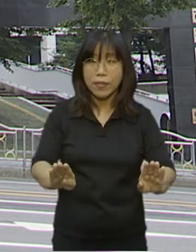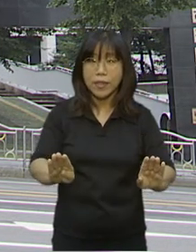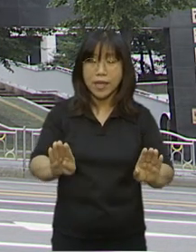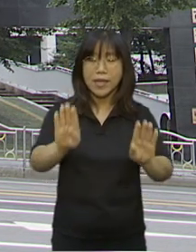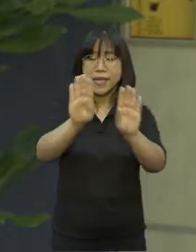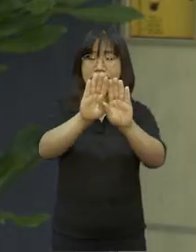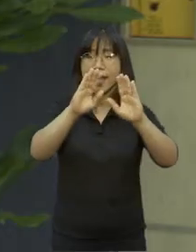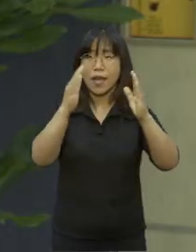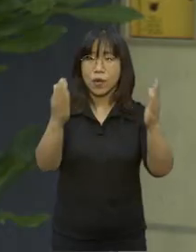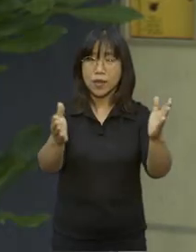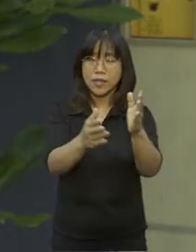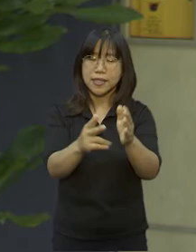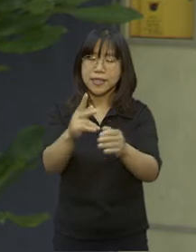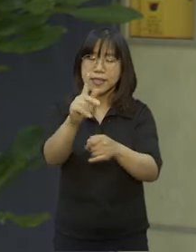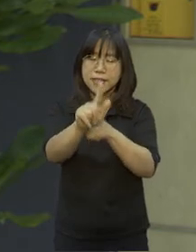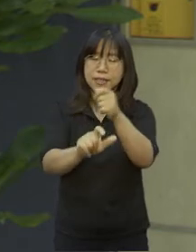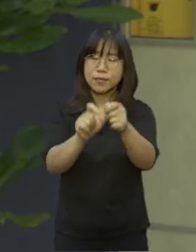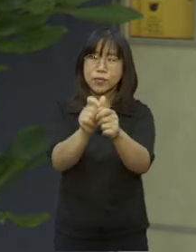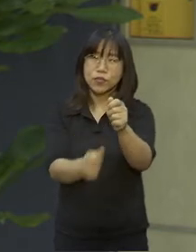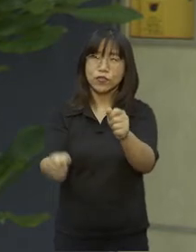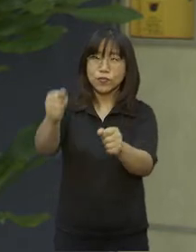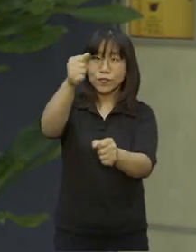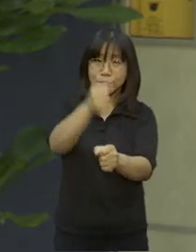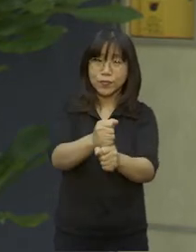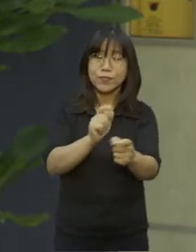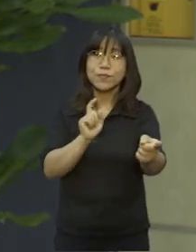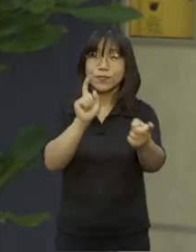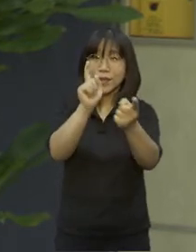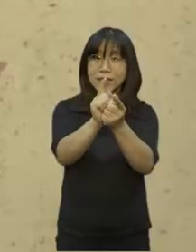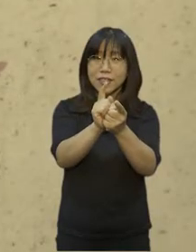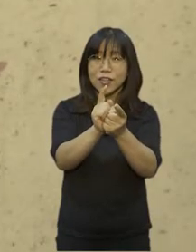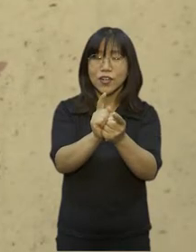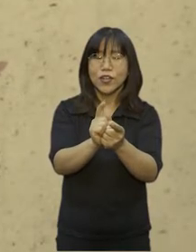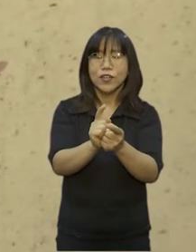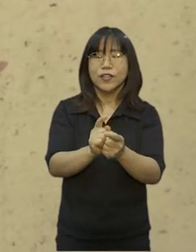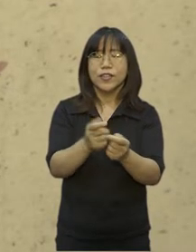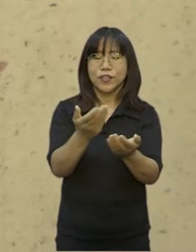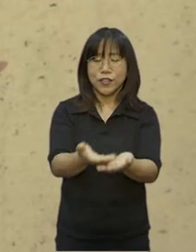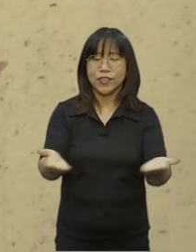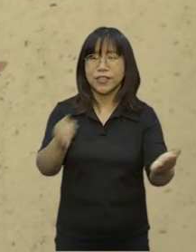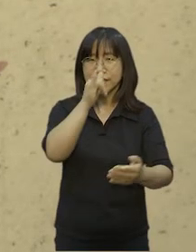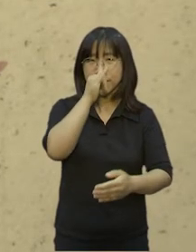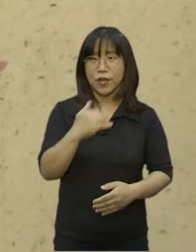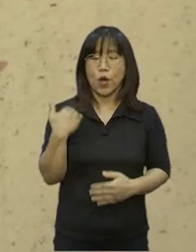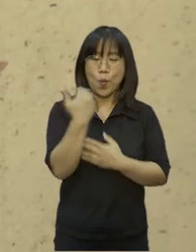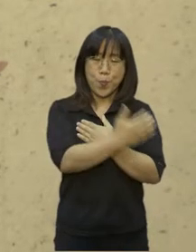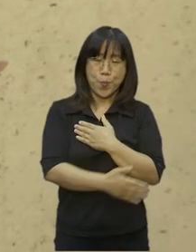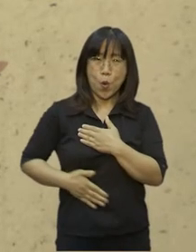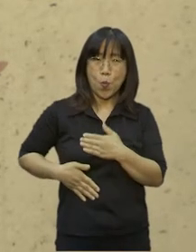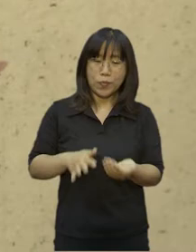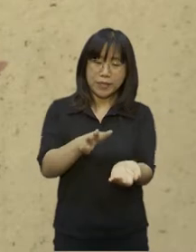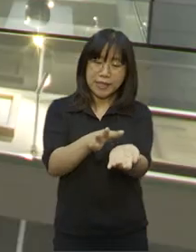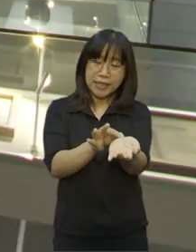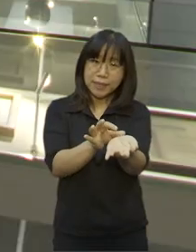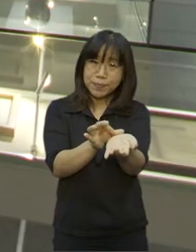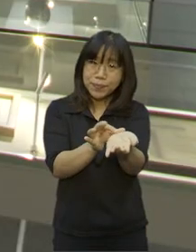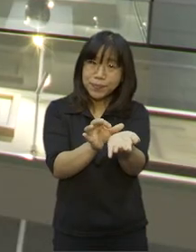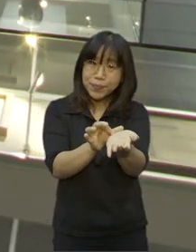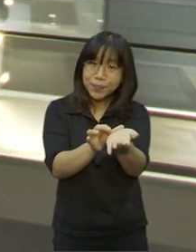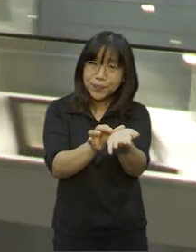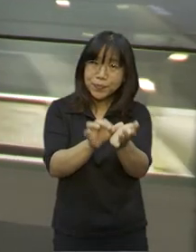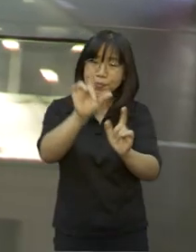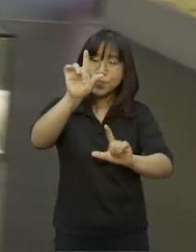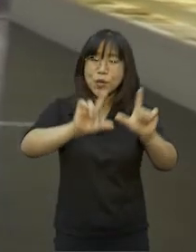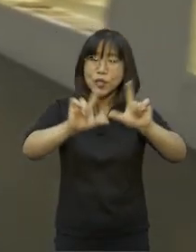허준박물관에서는 개관 15주년을 맞아 동인도 특별전이 지난 3월부터 열리고 있습니다. 인체의